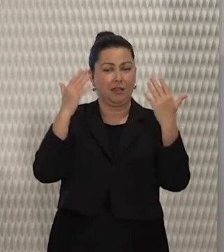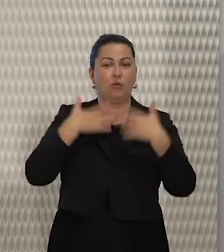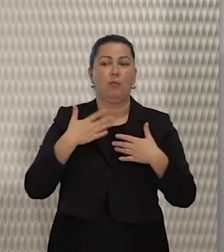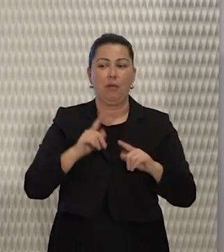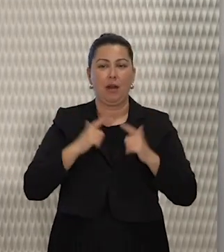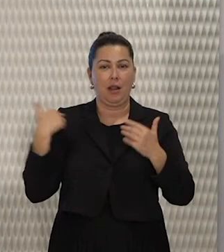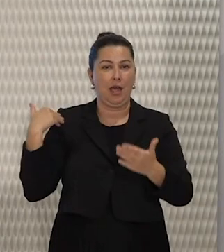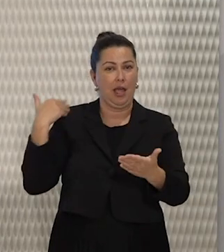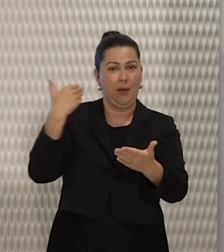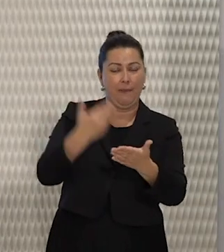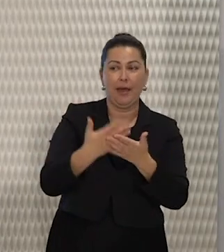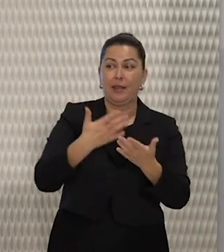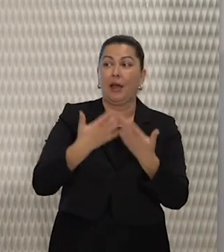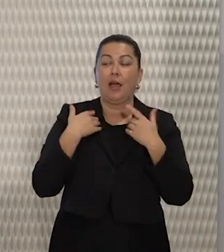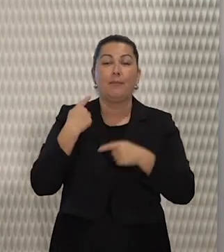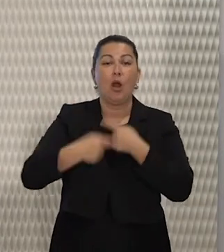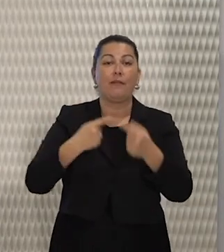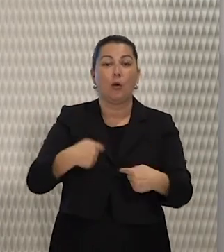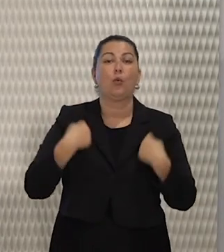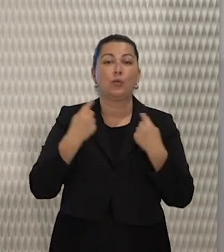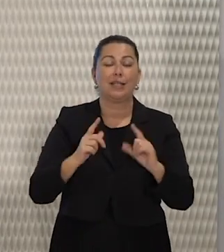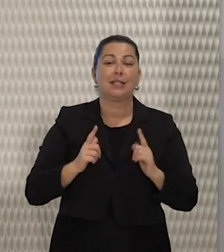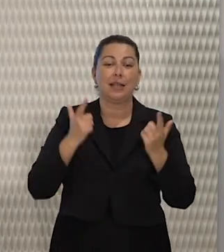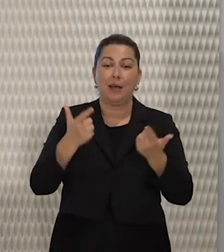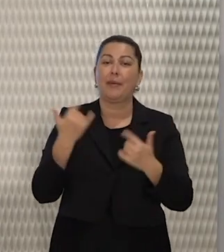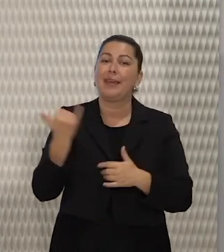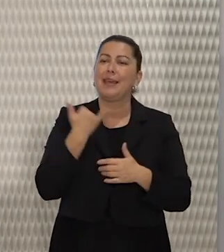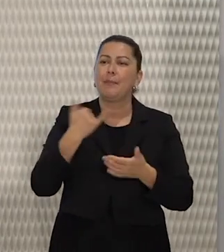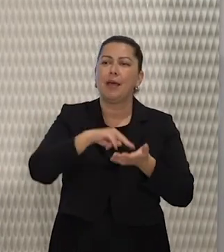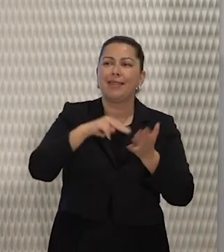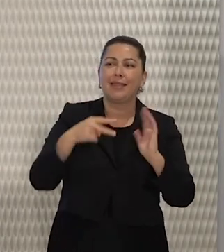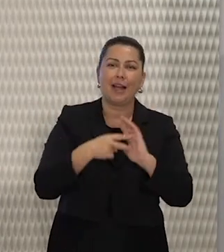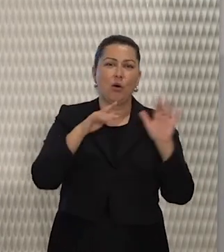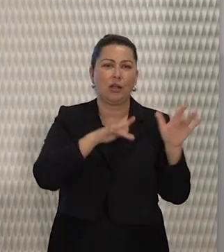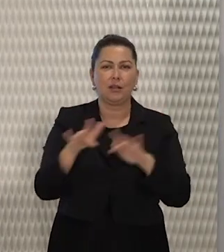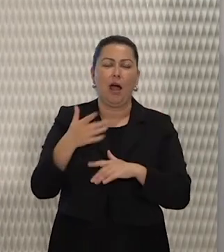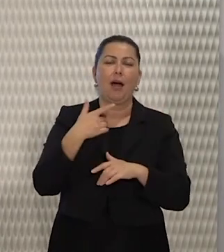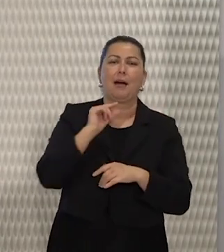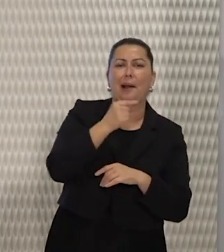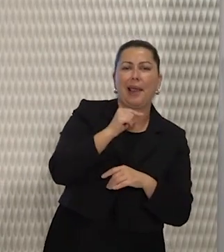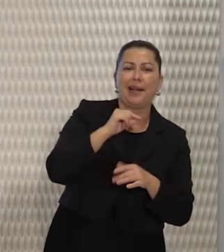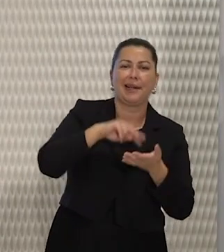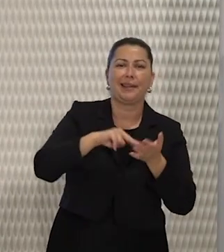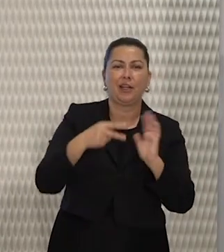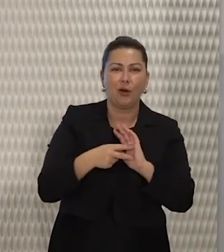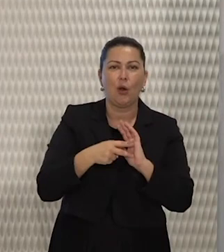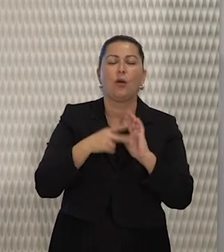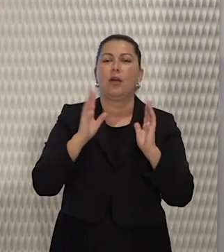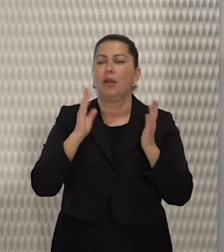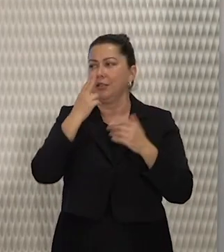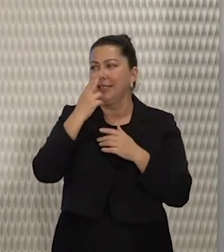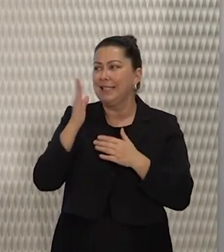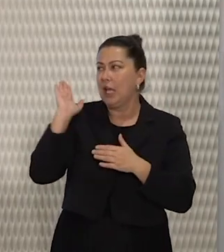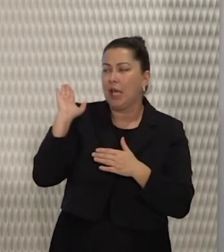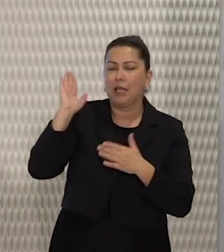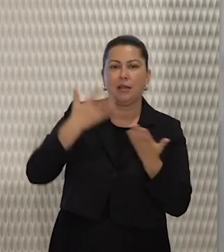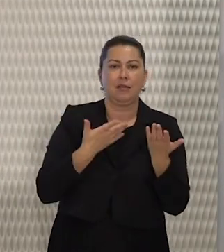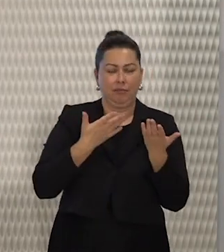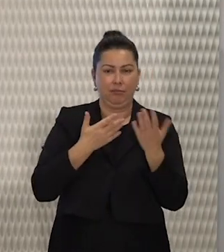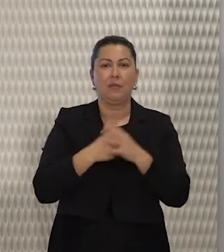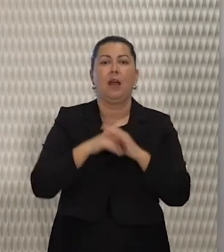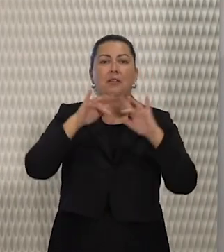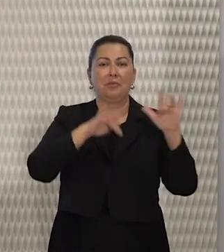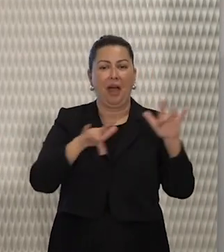meines Lebens, im Laufe unseres Lebens immer wieder Technologien gegeben, kleinere Technologien, Sie sehen es von rechts nach